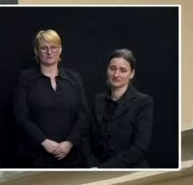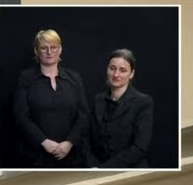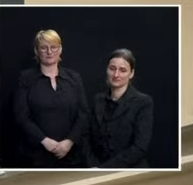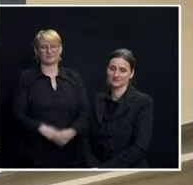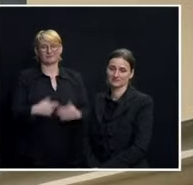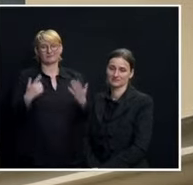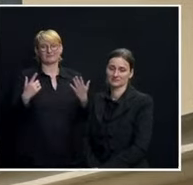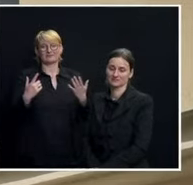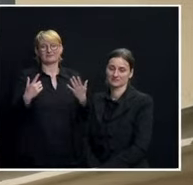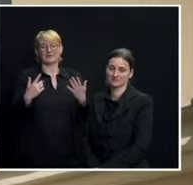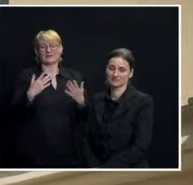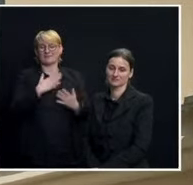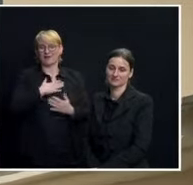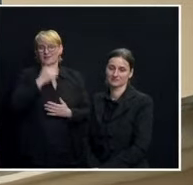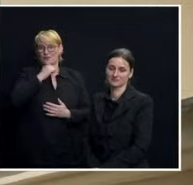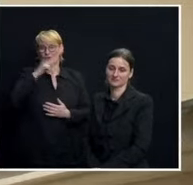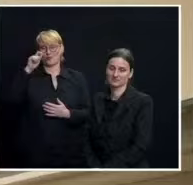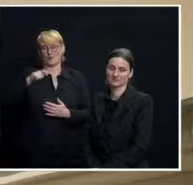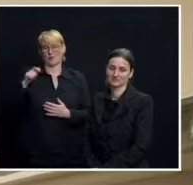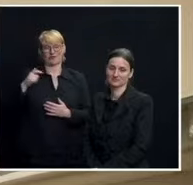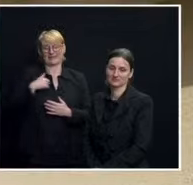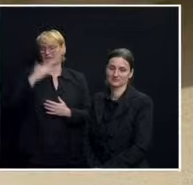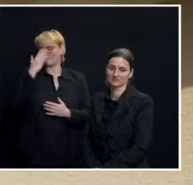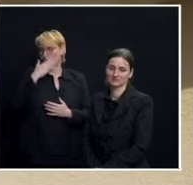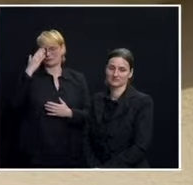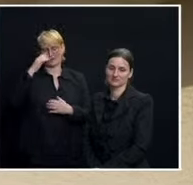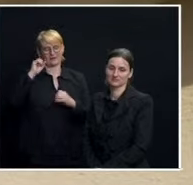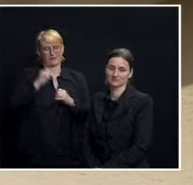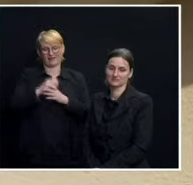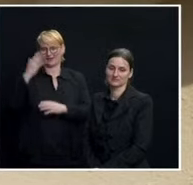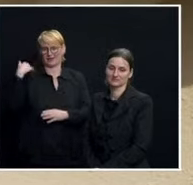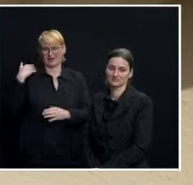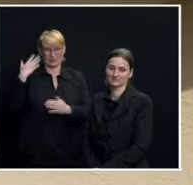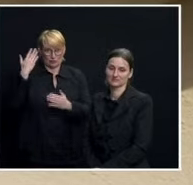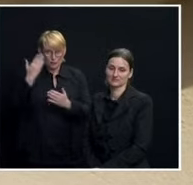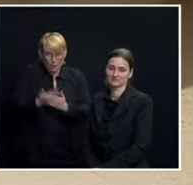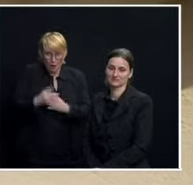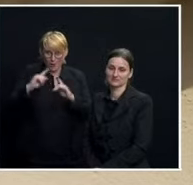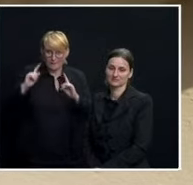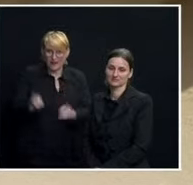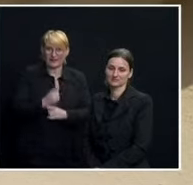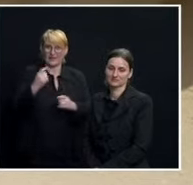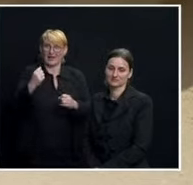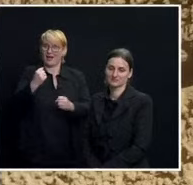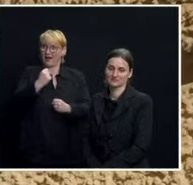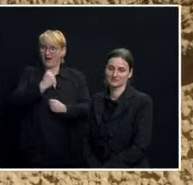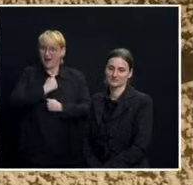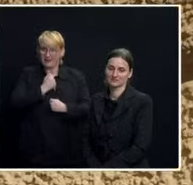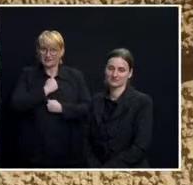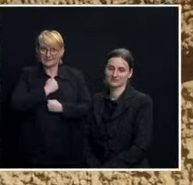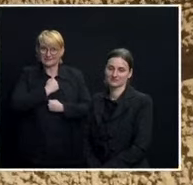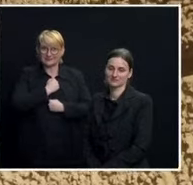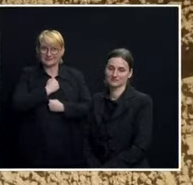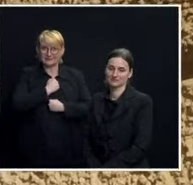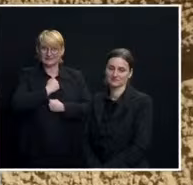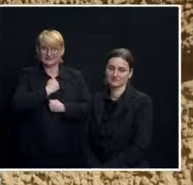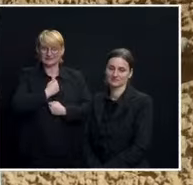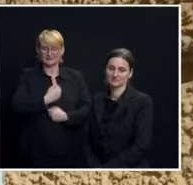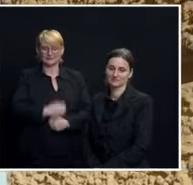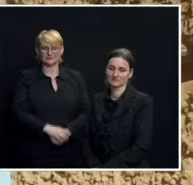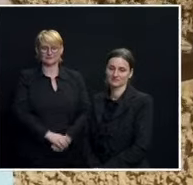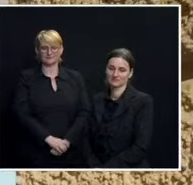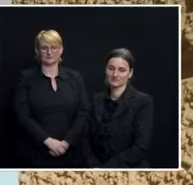Ich hätte mir in meiner Jugend nie vorstellen können, dass es wieder so weit kommt, dass man Angst davor haben muss.